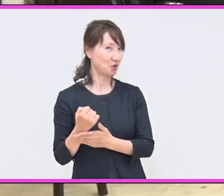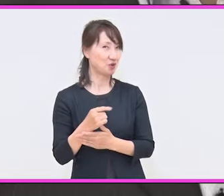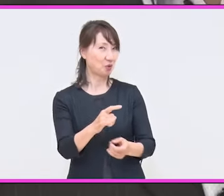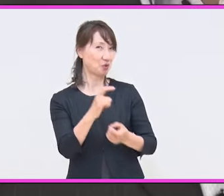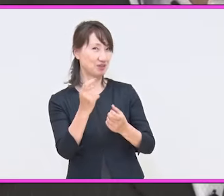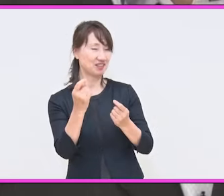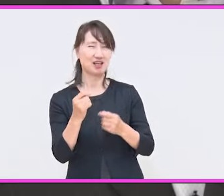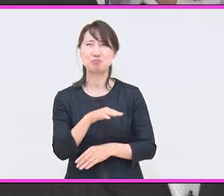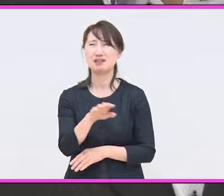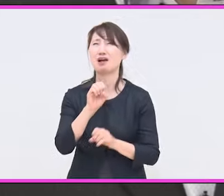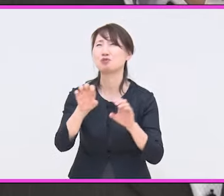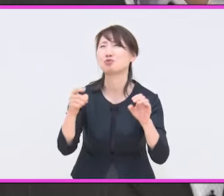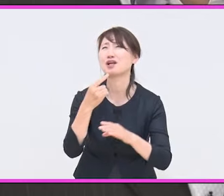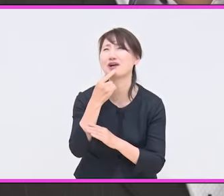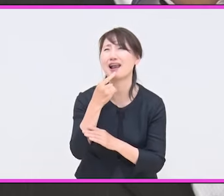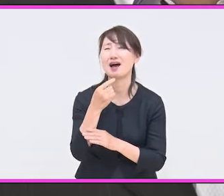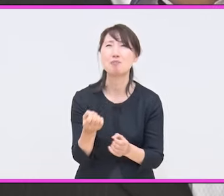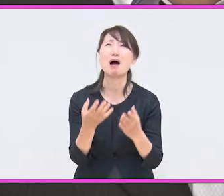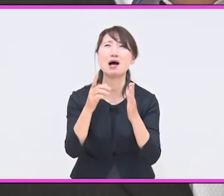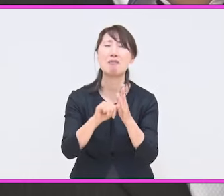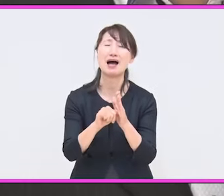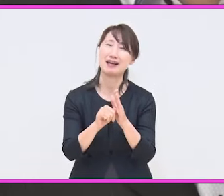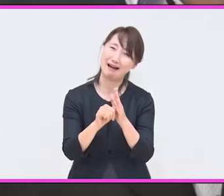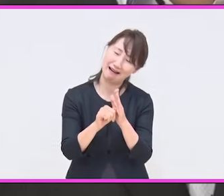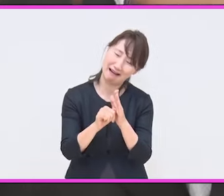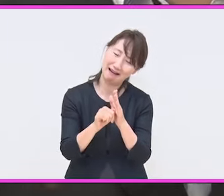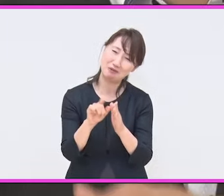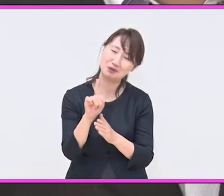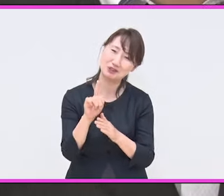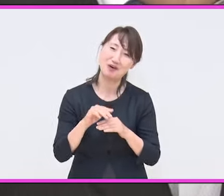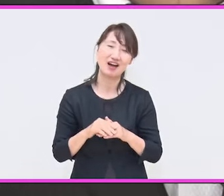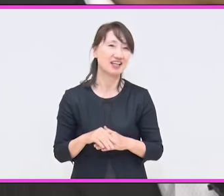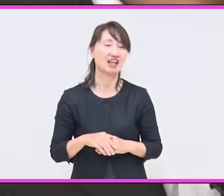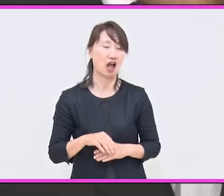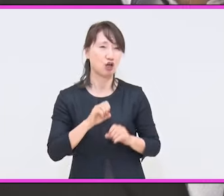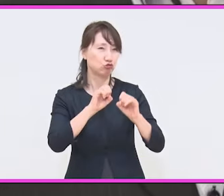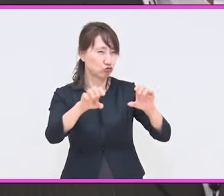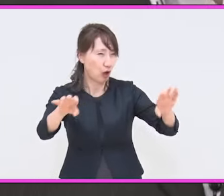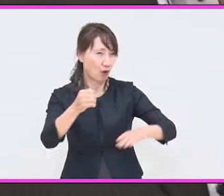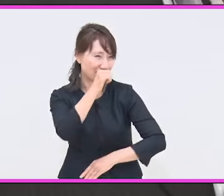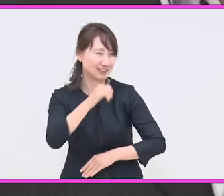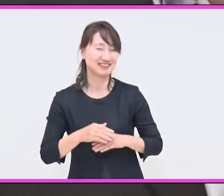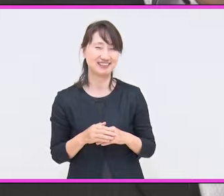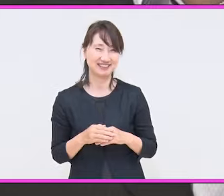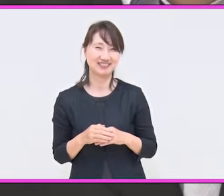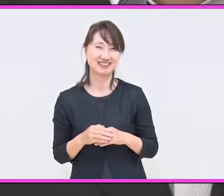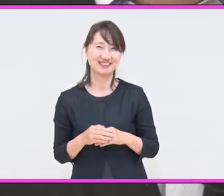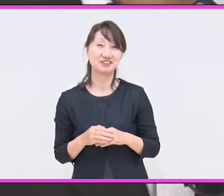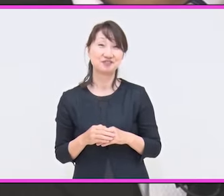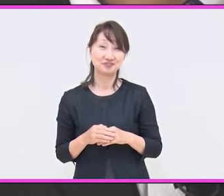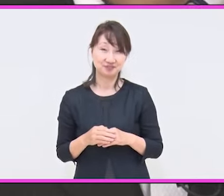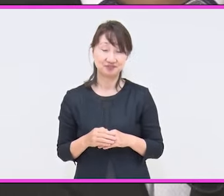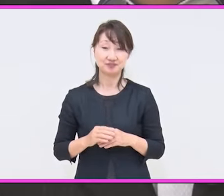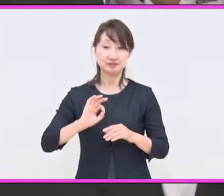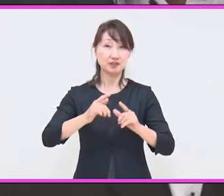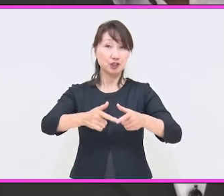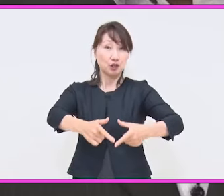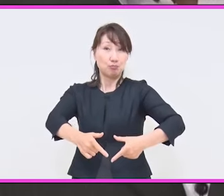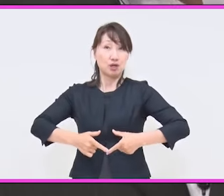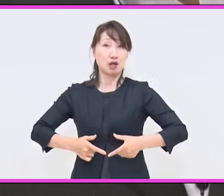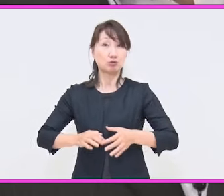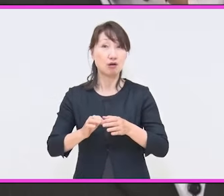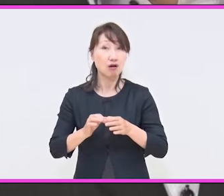で多分ねダメだったら あのやっぱ言っといた方がいいですよね、ね はい、 言って もう金メダルだからその髪も金